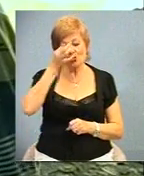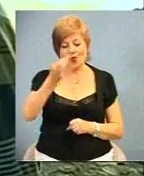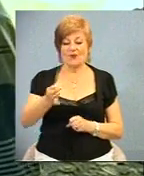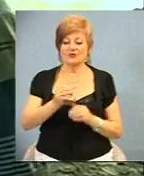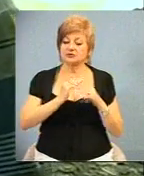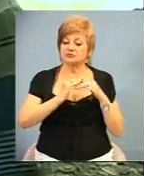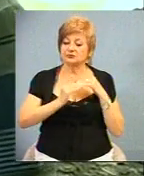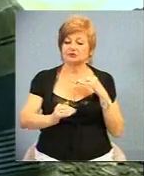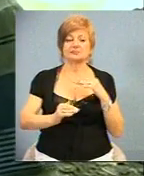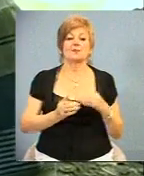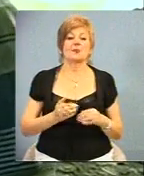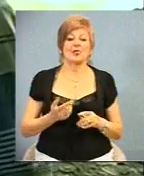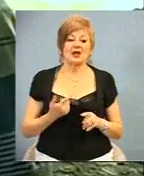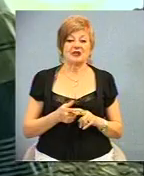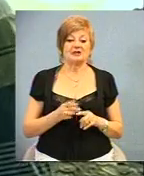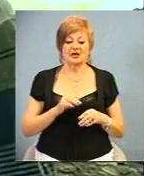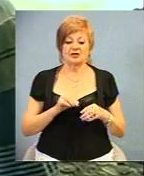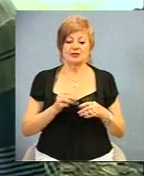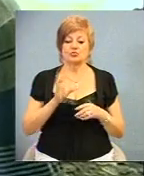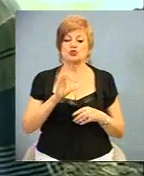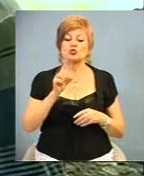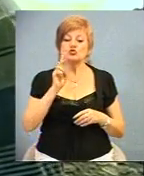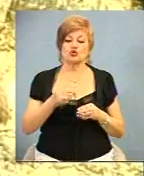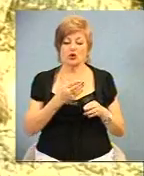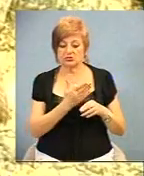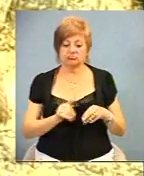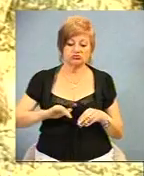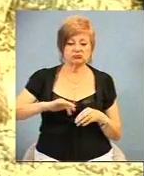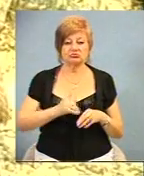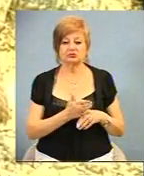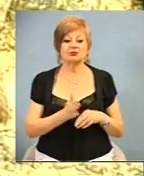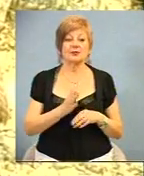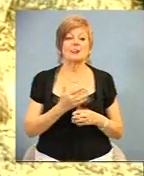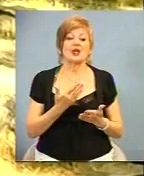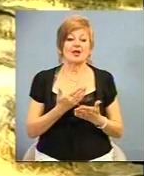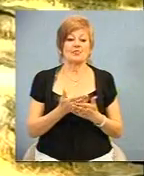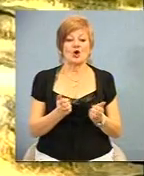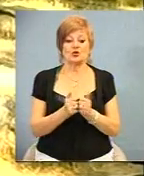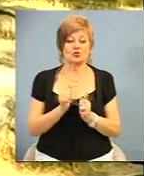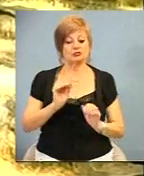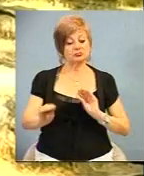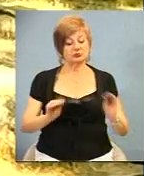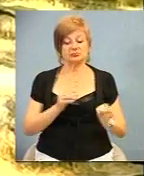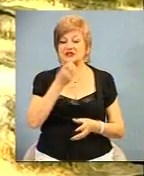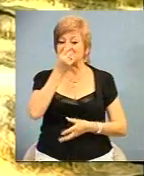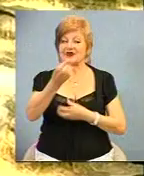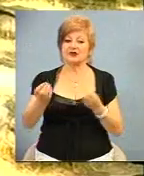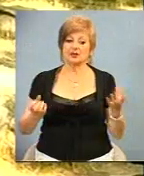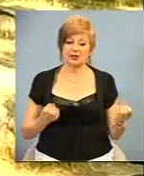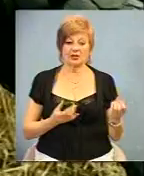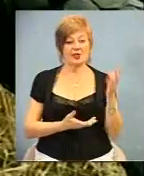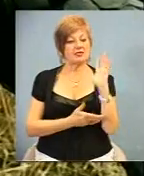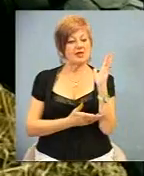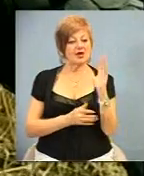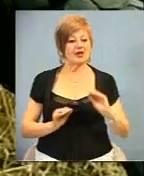как, топорами мені приходиться обходити, а пила ріже чітко. Надихнувшись прикладом, сусід облаштували клумби з квітами, висадили